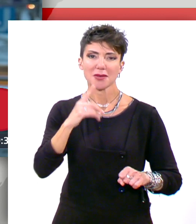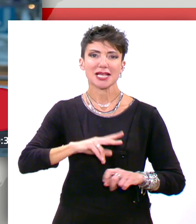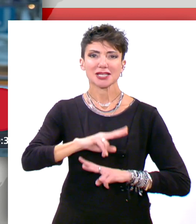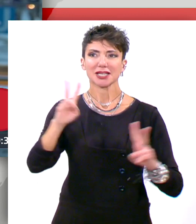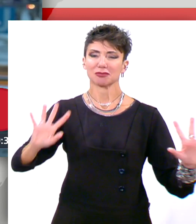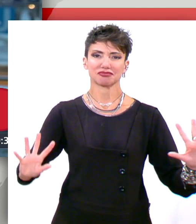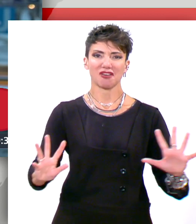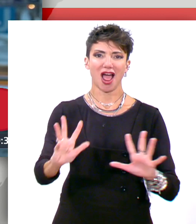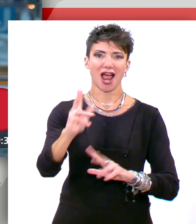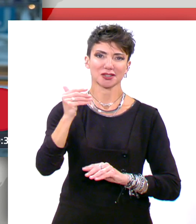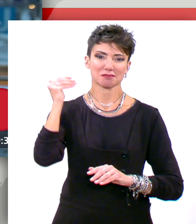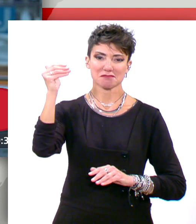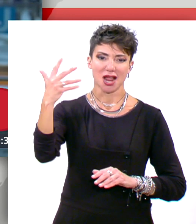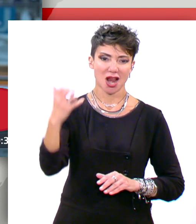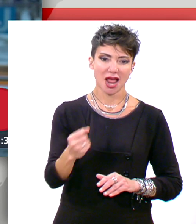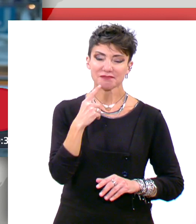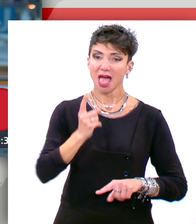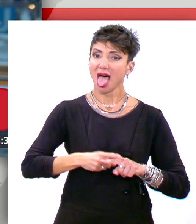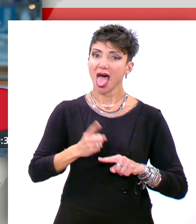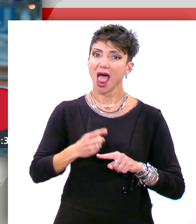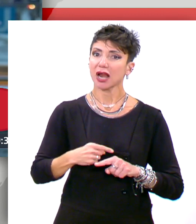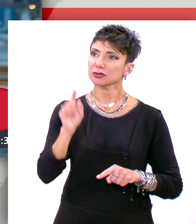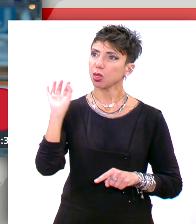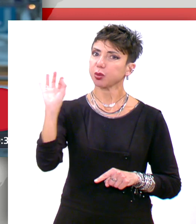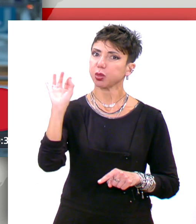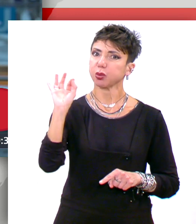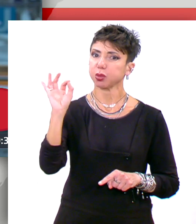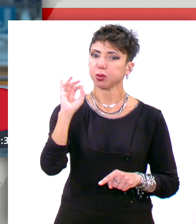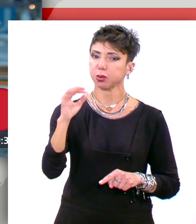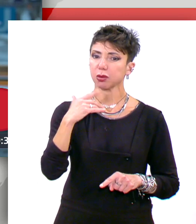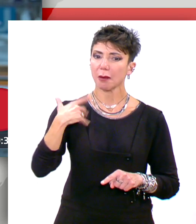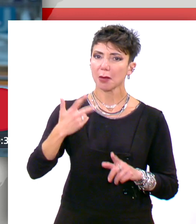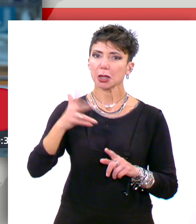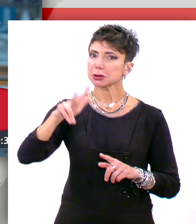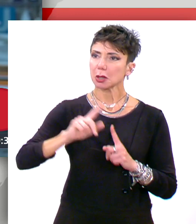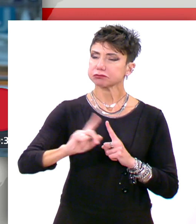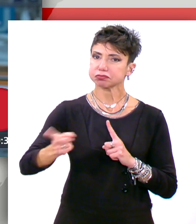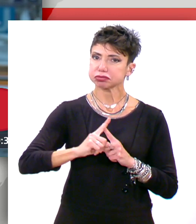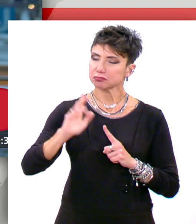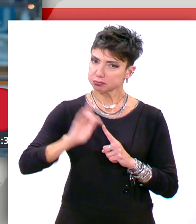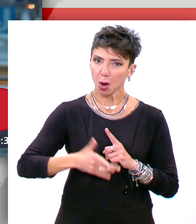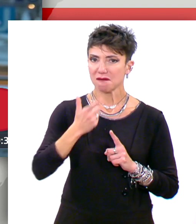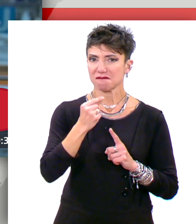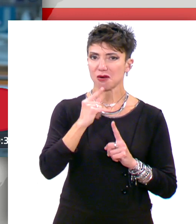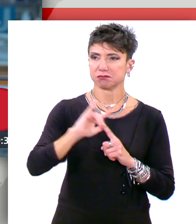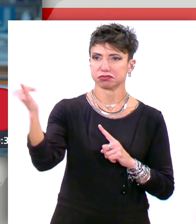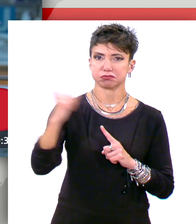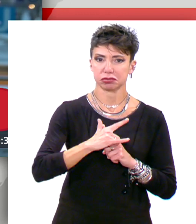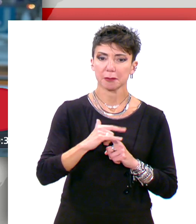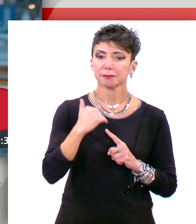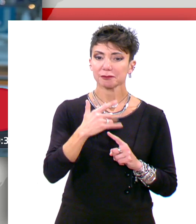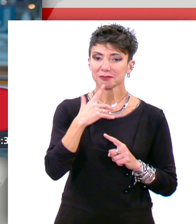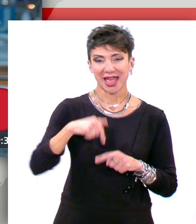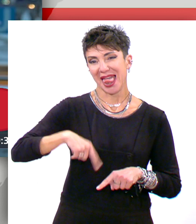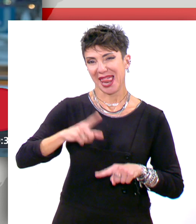βελτιώνεται, ολοένα και περισσότεροι Έλληνες επιλέγουν το Βερολίνο για μια σύντομη απόδραση. Αυτό το τριήμερο μάλιστα ήταν ακόμη πιο έντονο